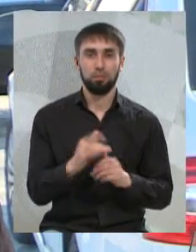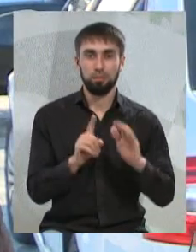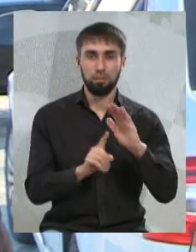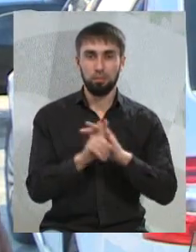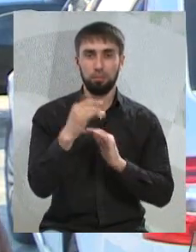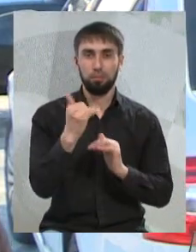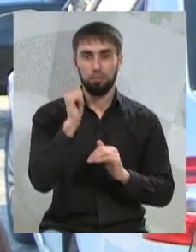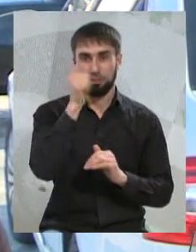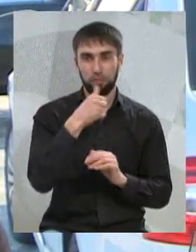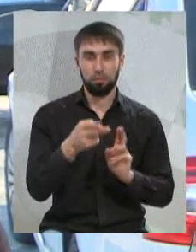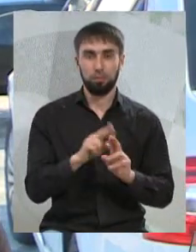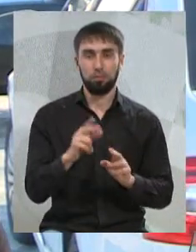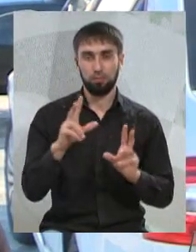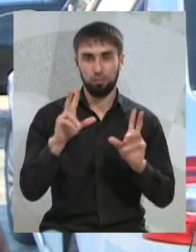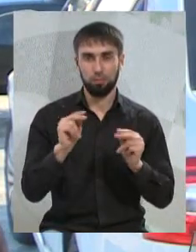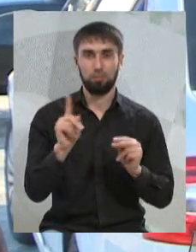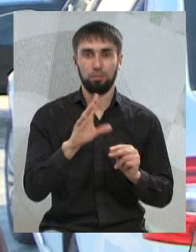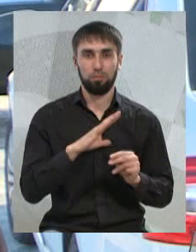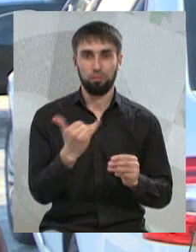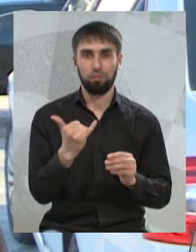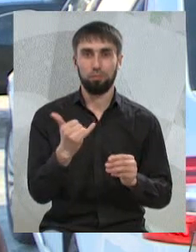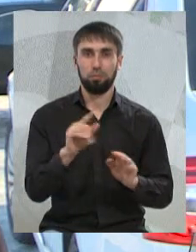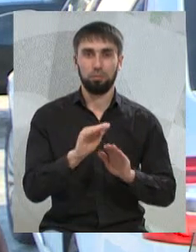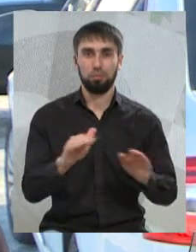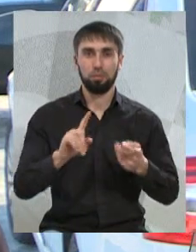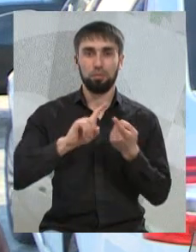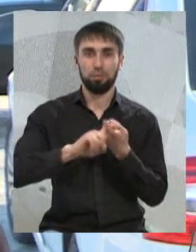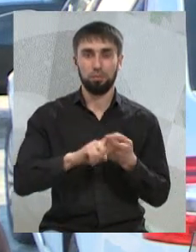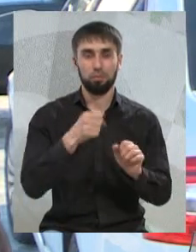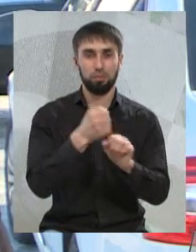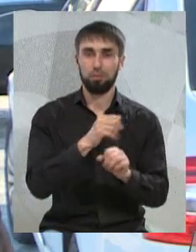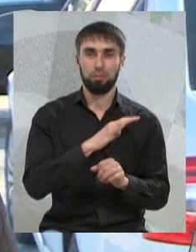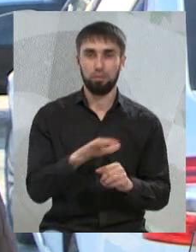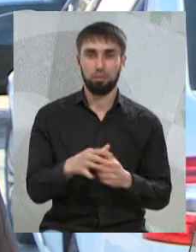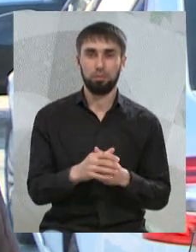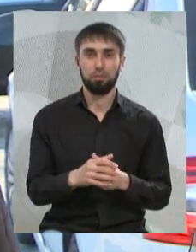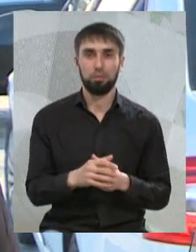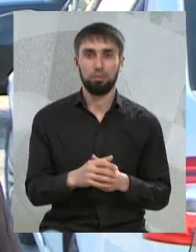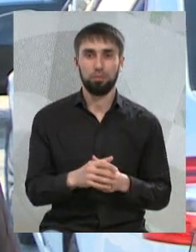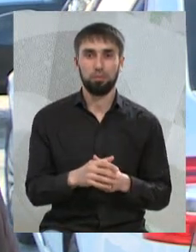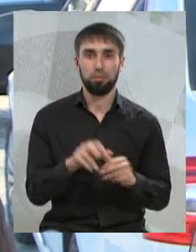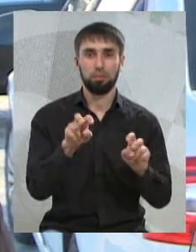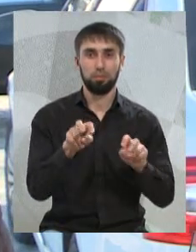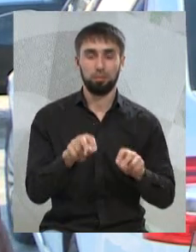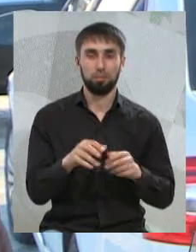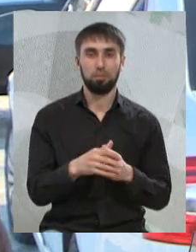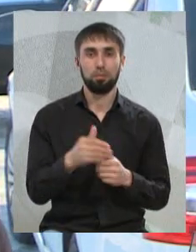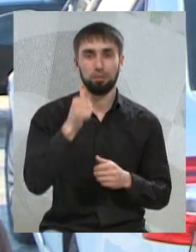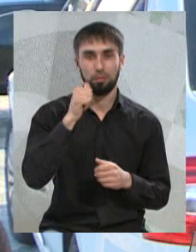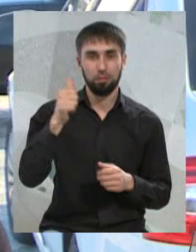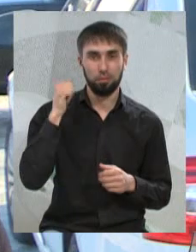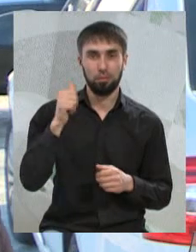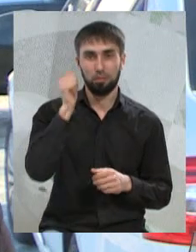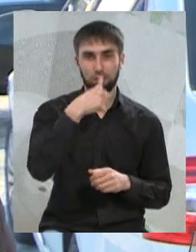счастью, у нас не зарегистрировано ни одно дорожно-транспортное происшествие с участием детей, пассажиров. С аналогичным приводом прошлого года у нас идет